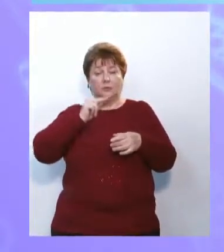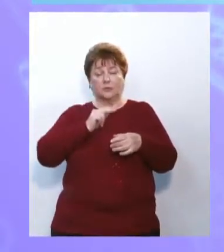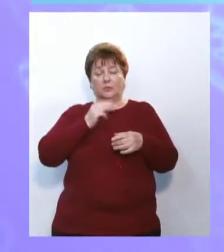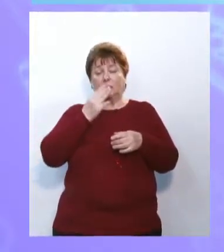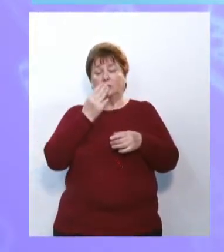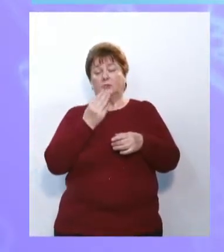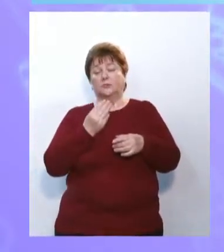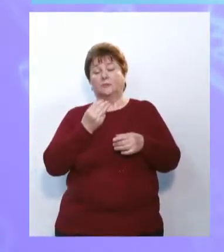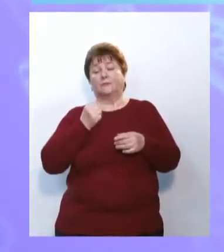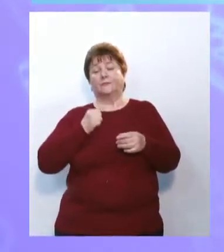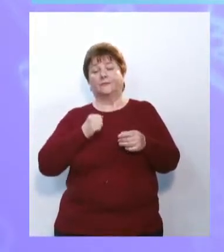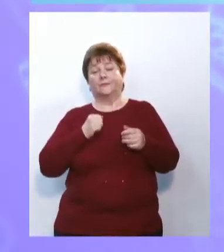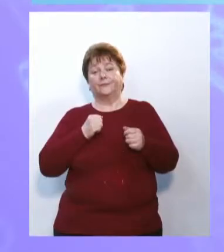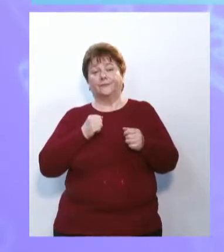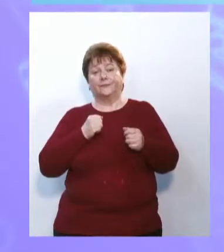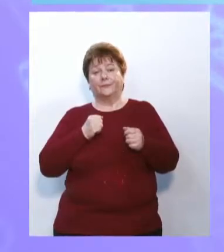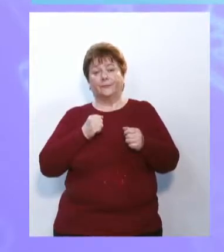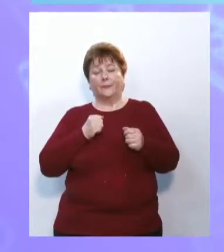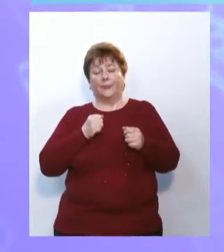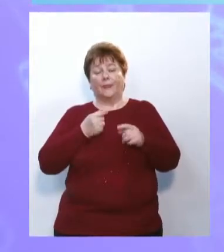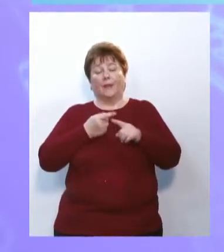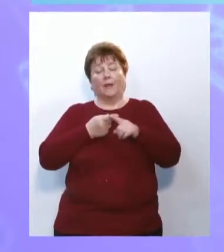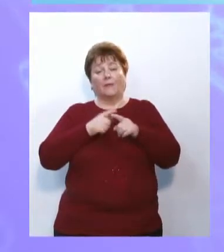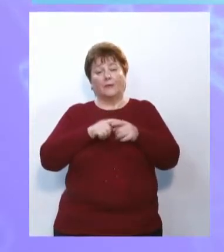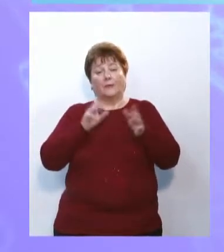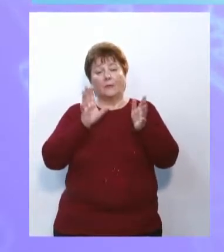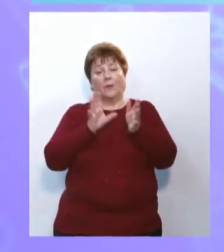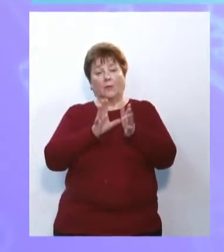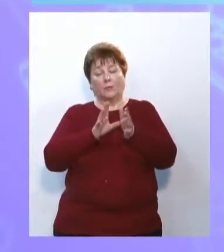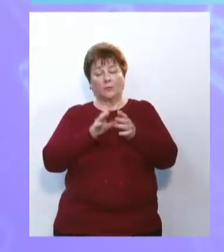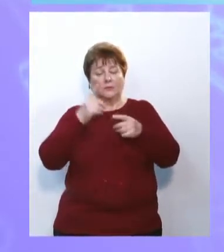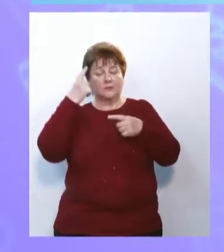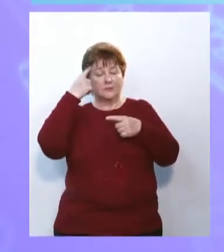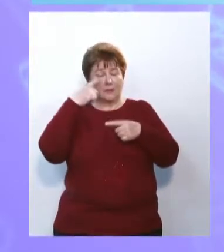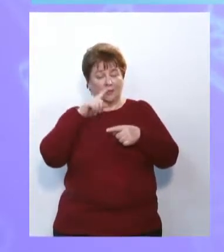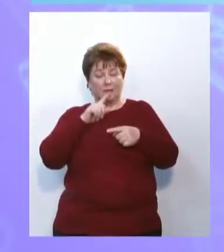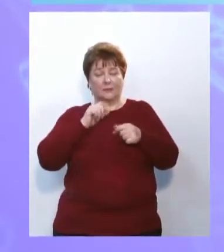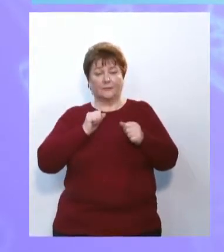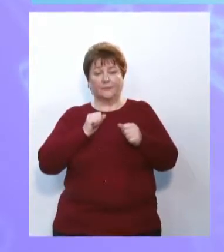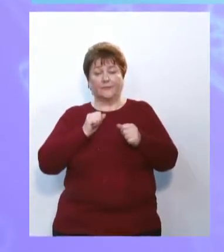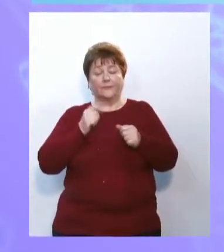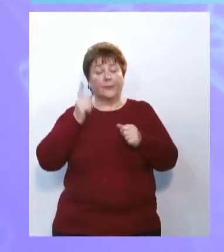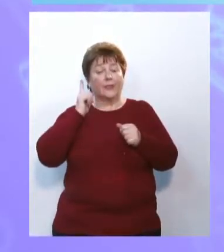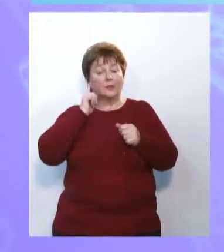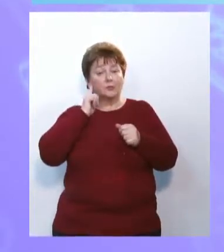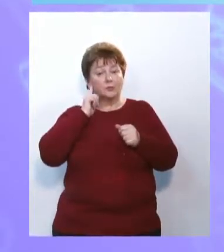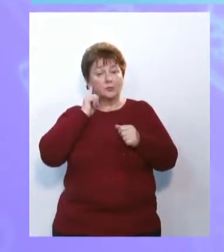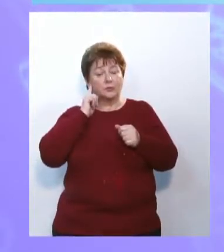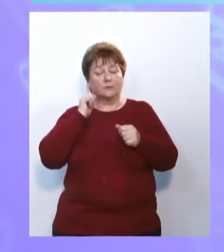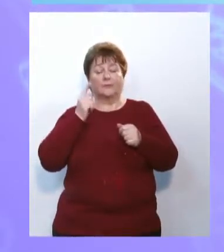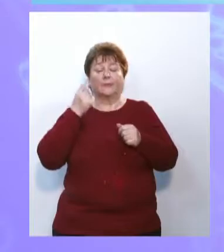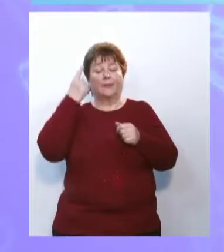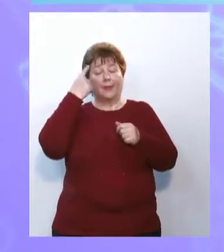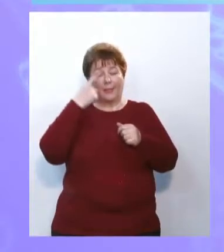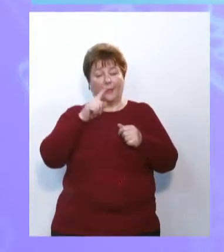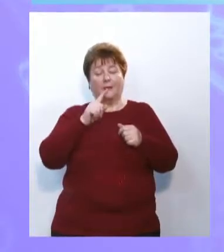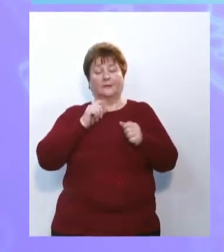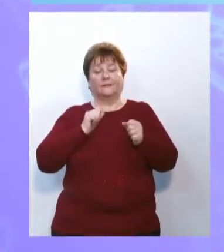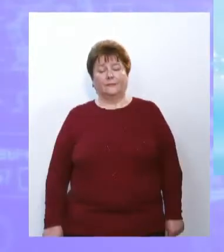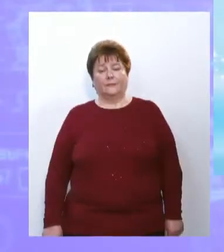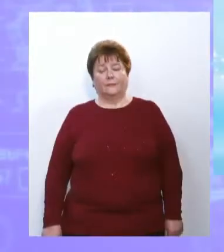и Щ. В этом нам помогут загадки. Слушаем и отгадываем.